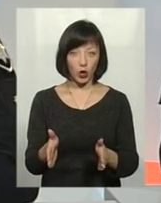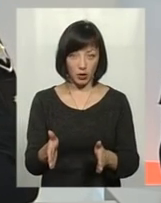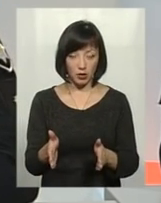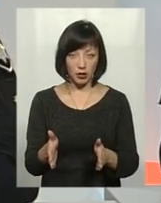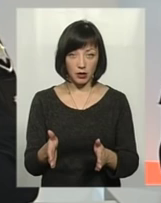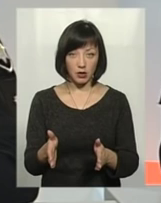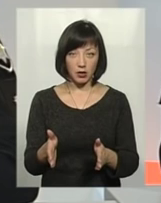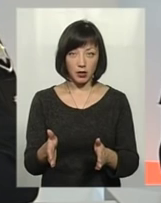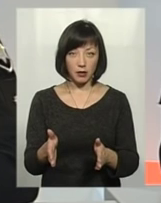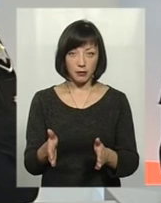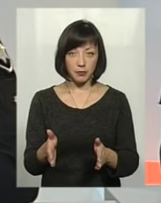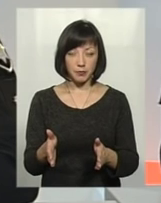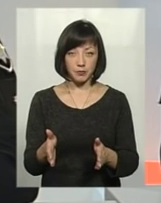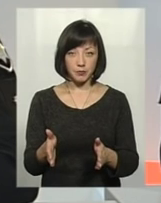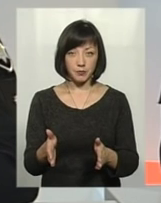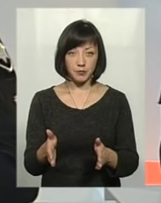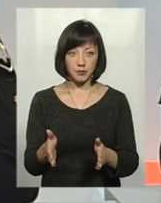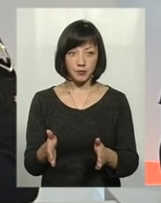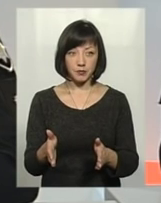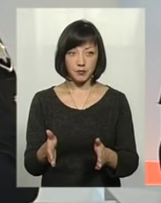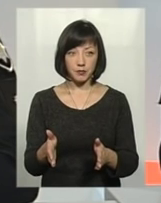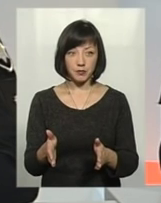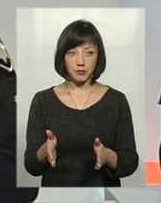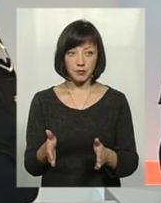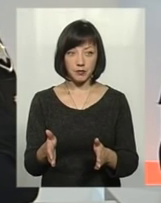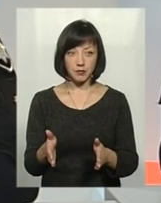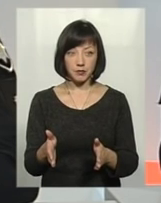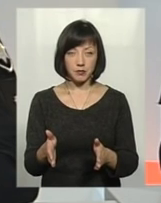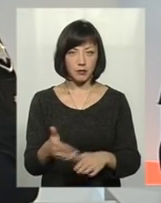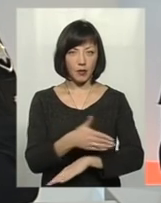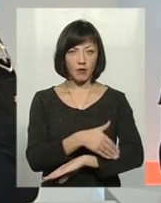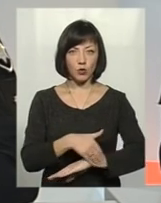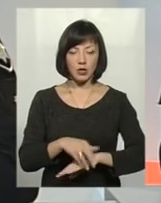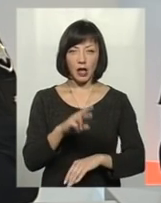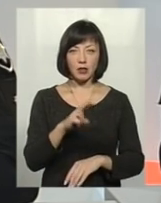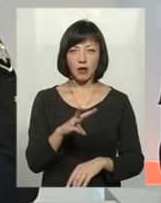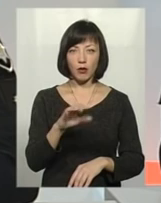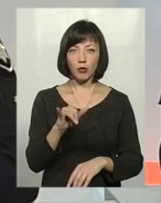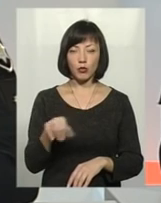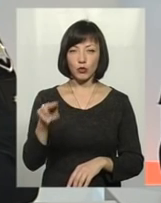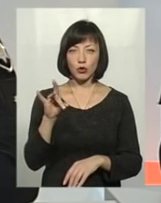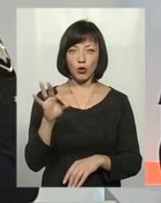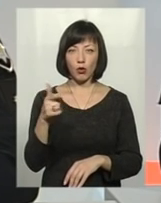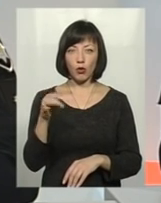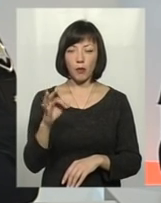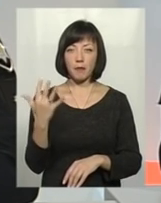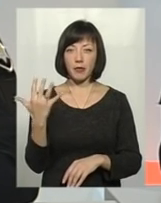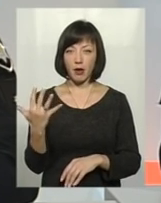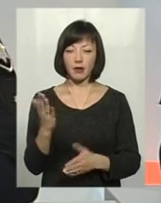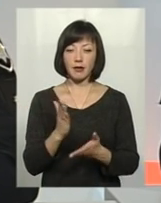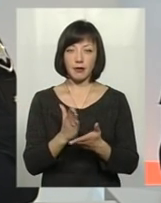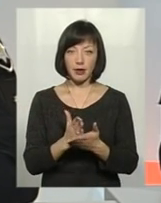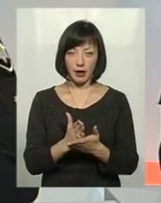знаходиться в нас за адресою Ярослава Мудрого, 5. На сьогоднішній день вони є